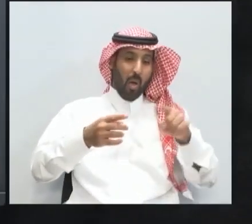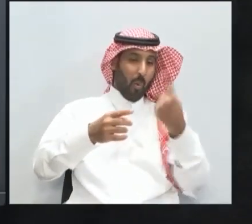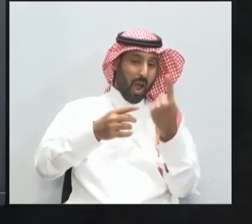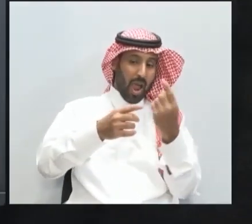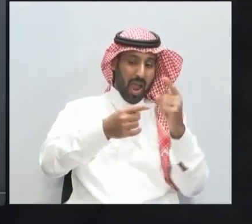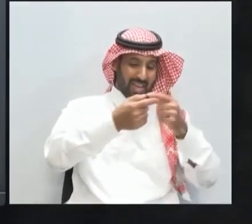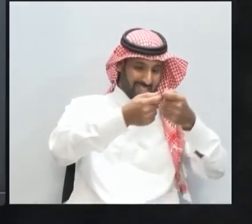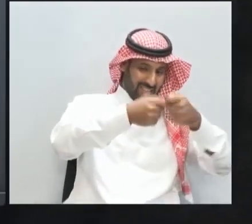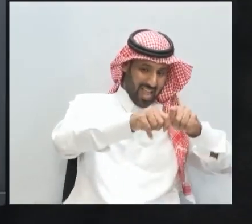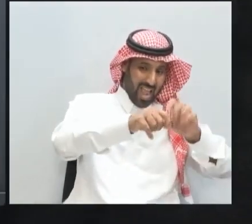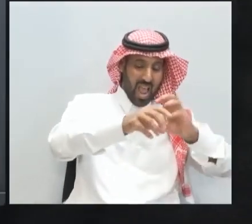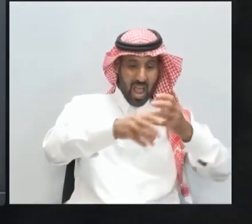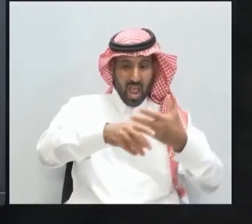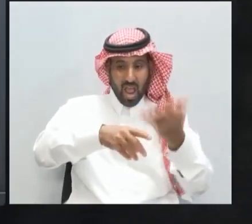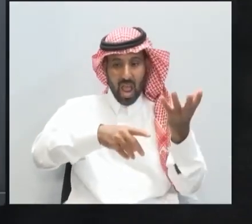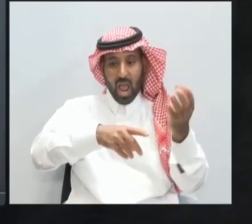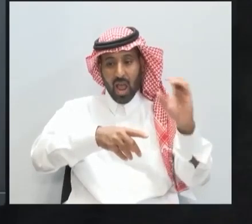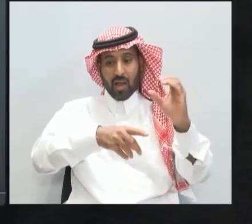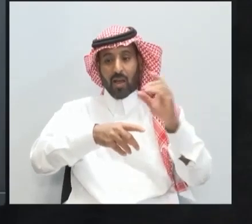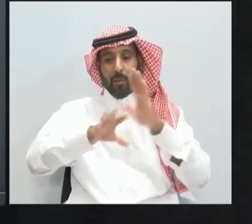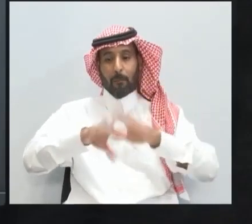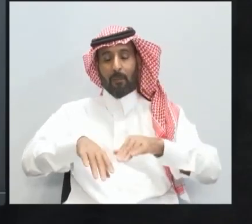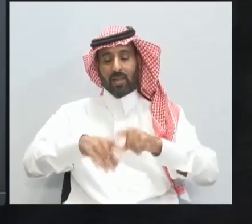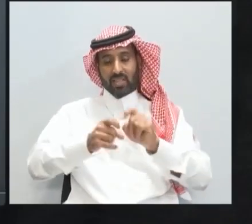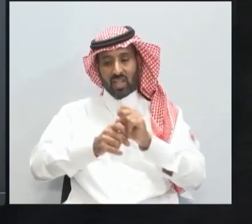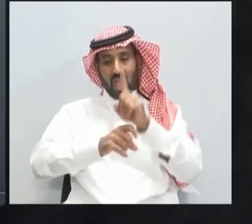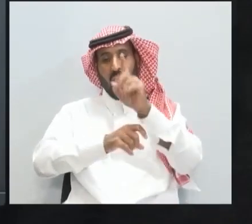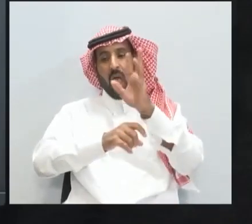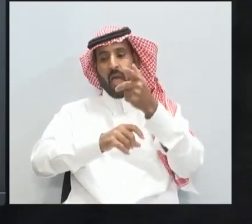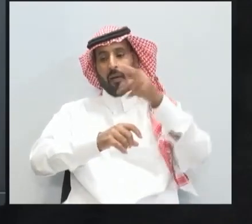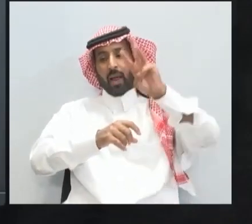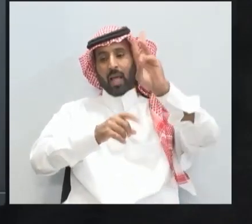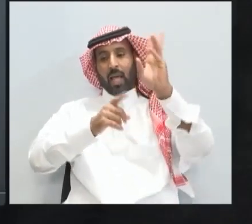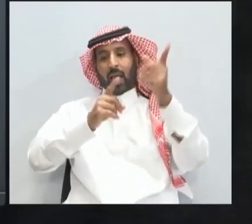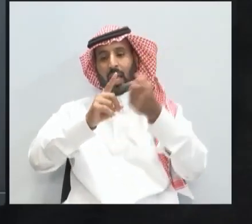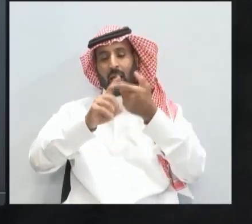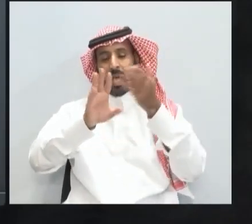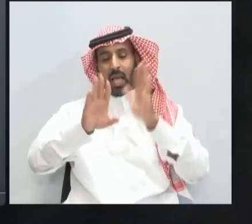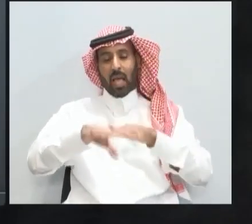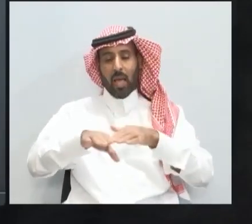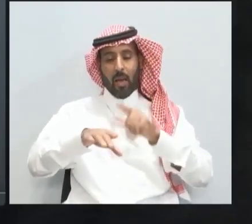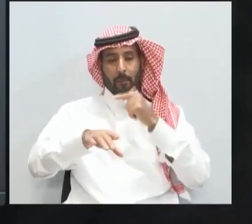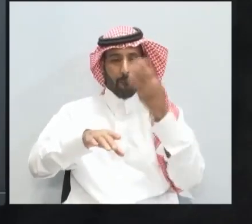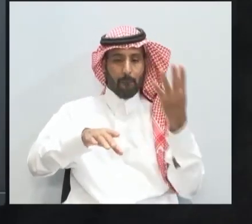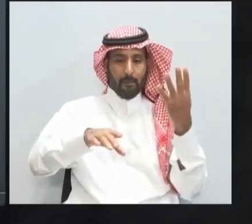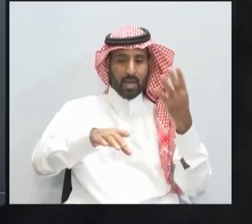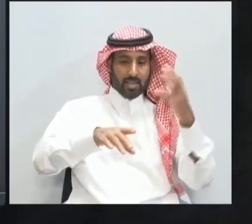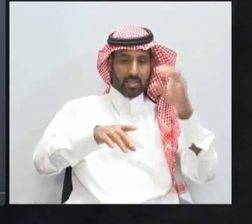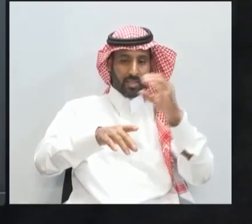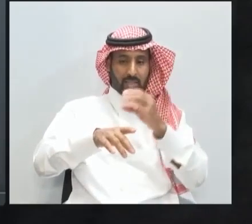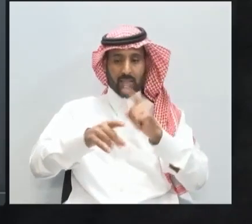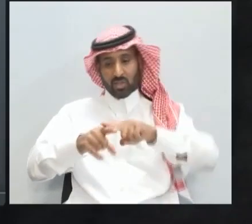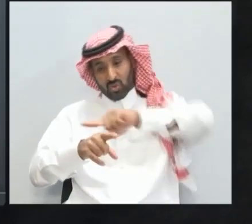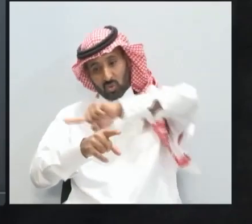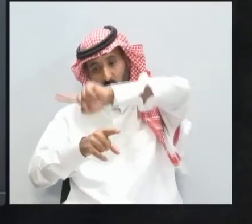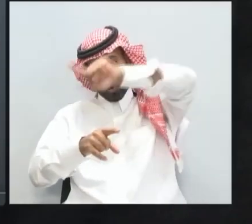يتم تكسير رابطه هذه الرابطه سوف ينتج عنها خروج لثاني اكسيد الكربون وينتج لدينا مركب رباعي الكربون لتعود